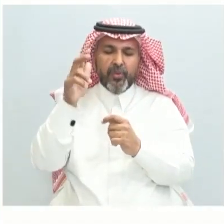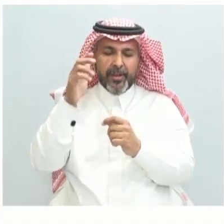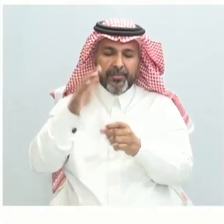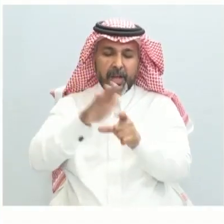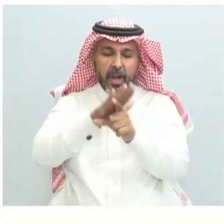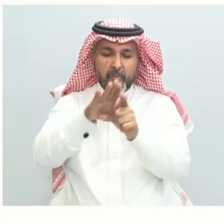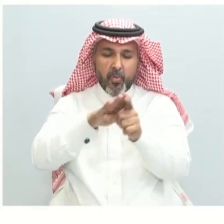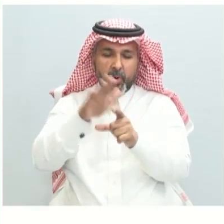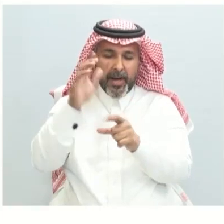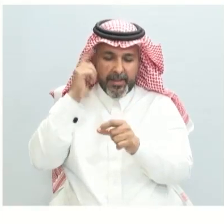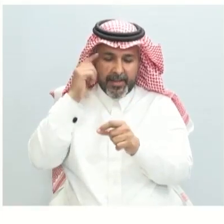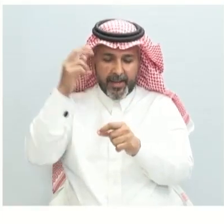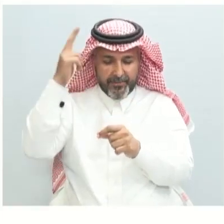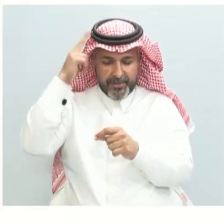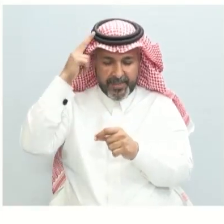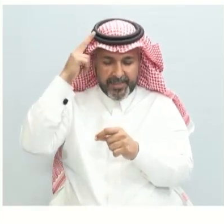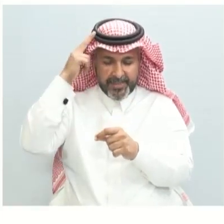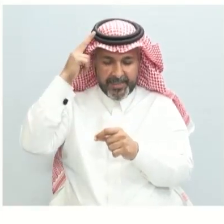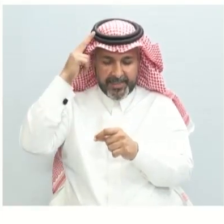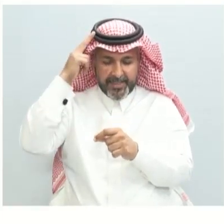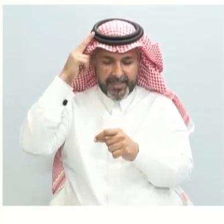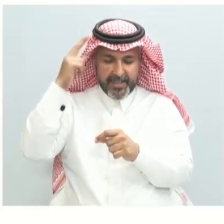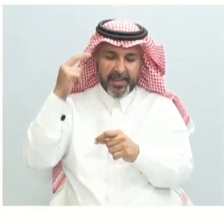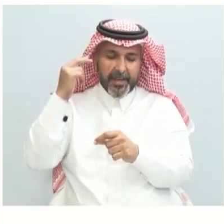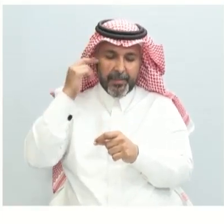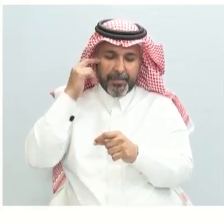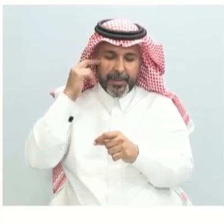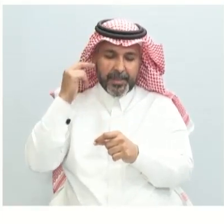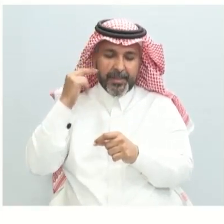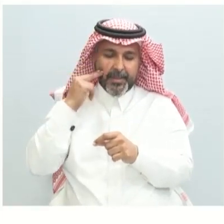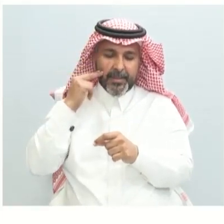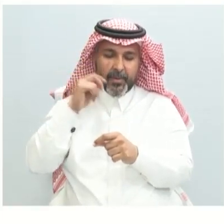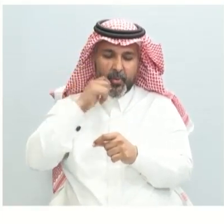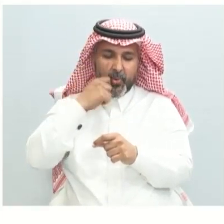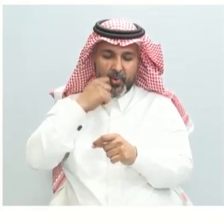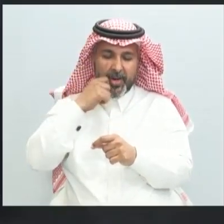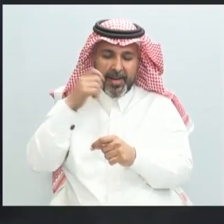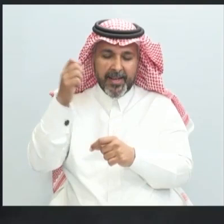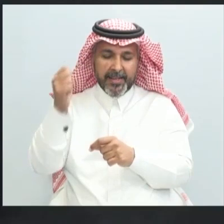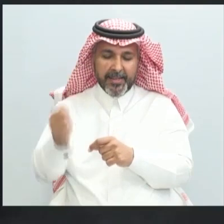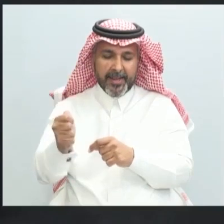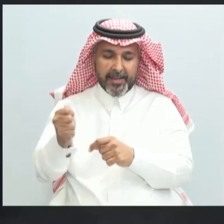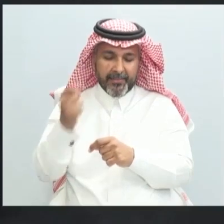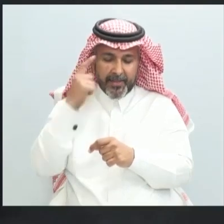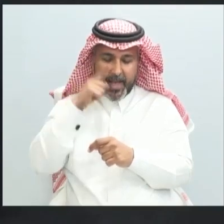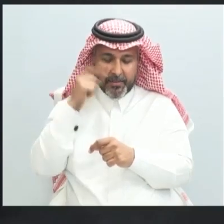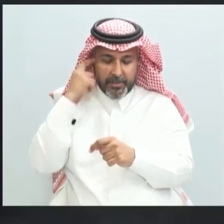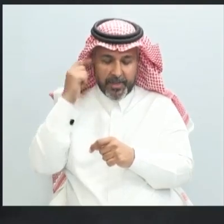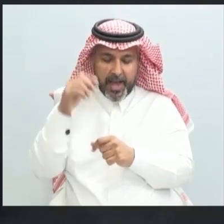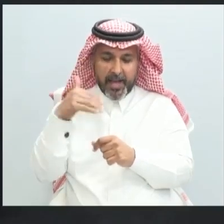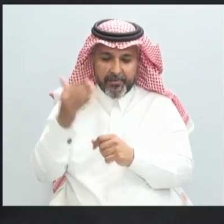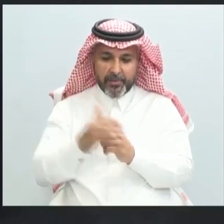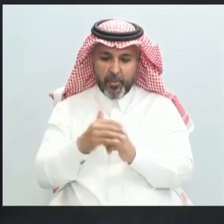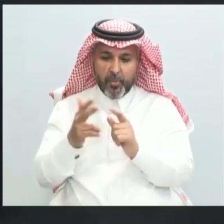الطالب ما هو الانتماء والولاء للوطن ما هو الانتماء والولاء